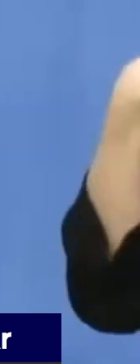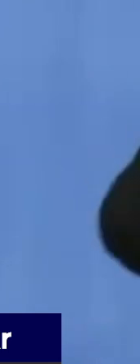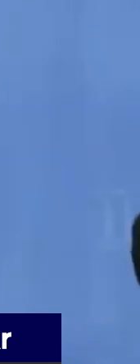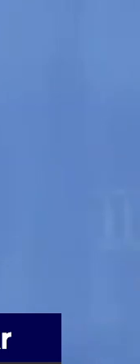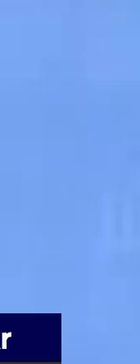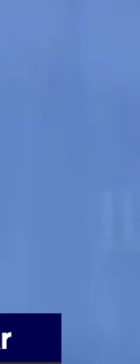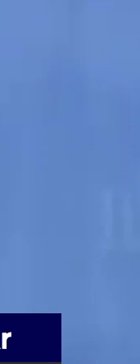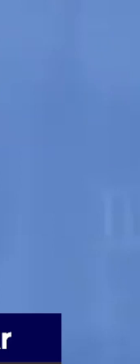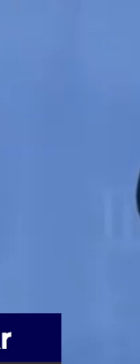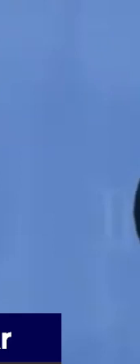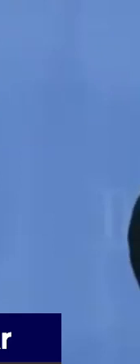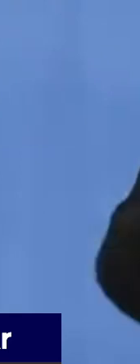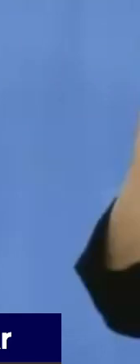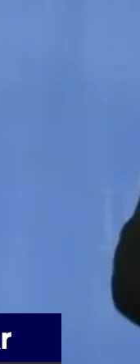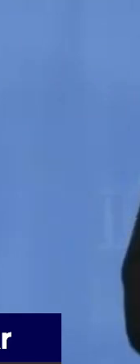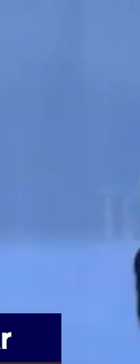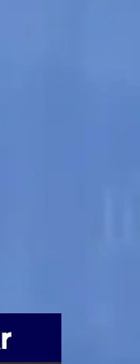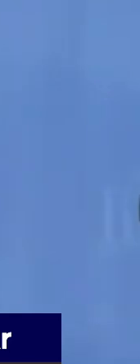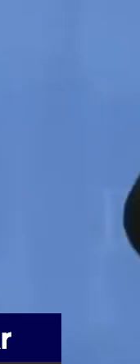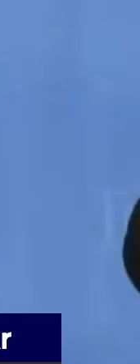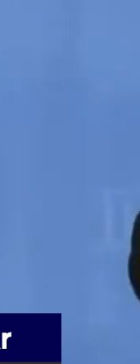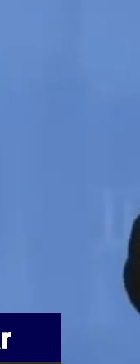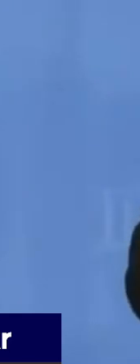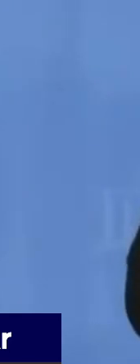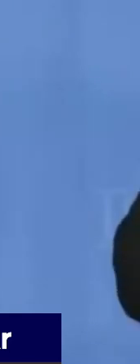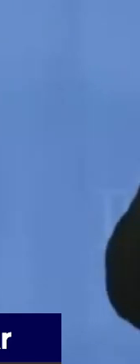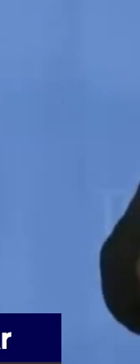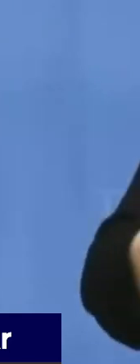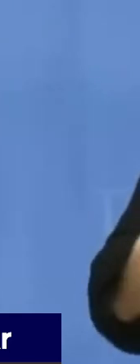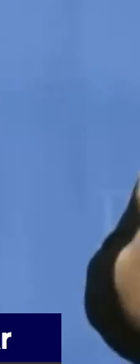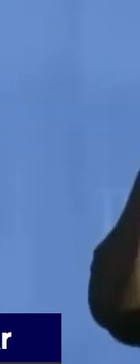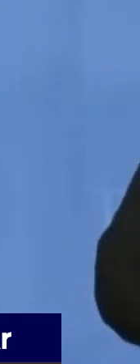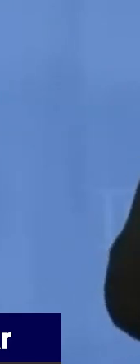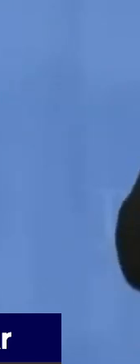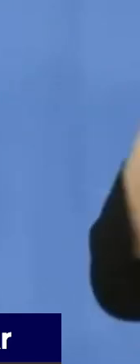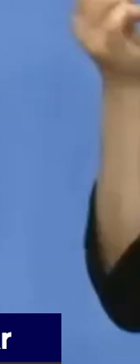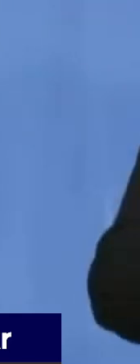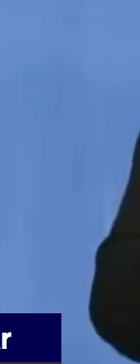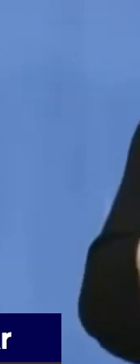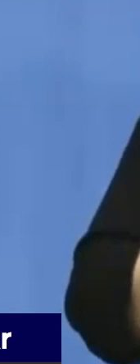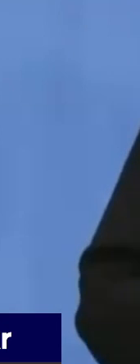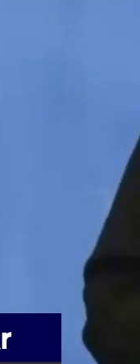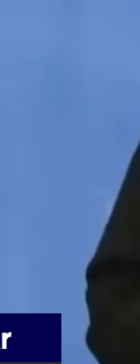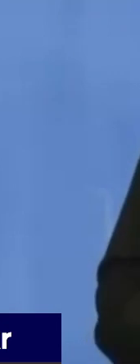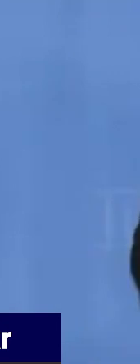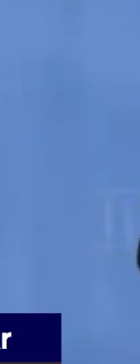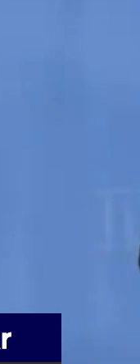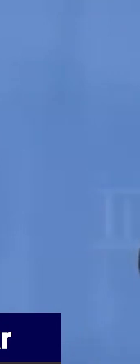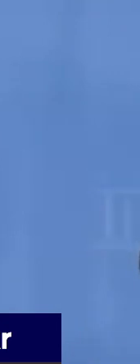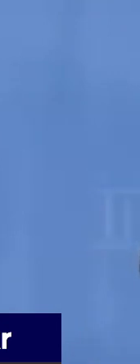규정하고 이와 관련된 대통령의 발언에 대해 황당무계하다면서 대통령의 대국민 사과